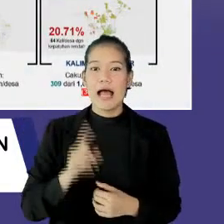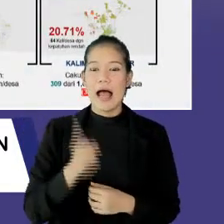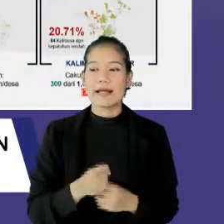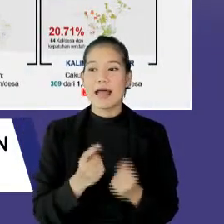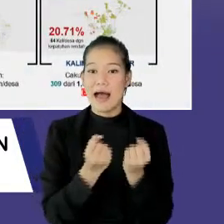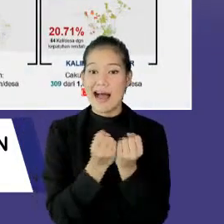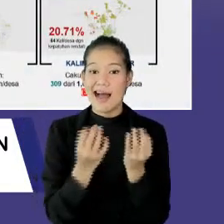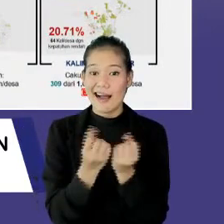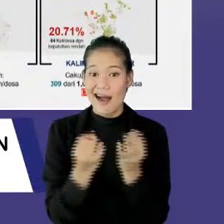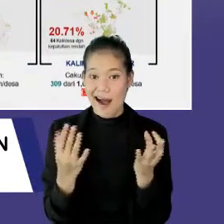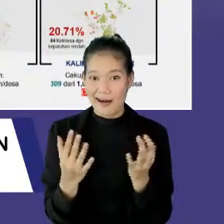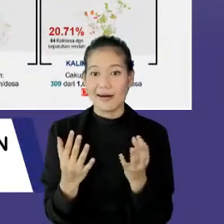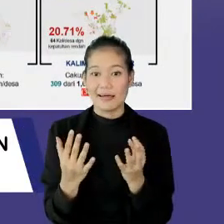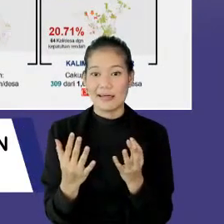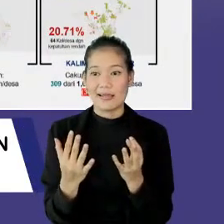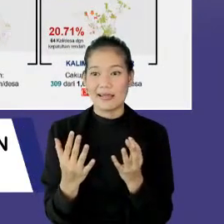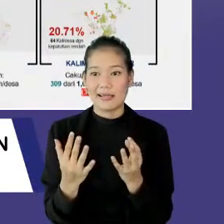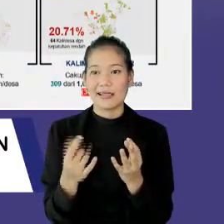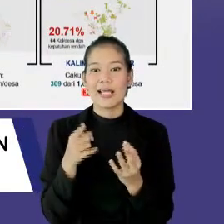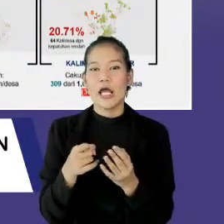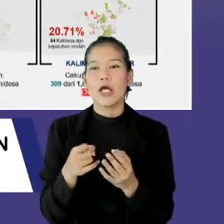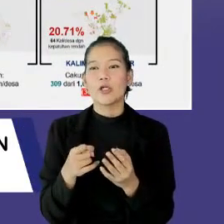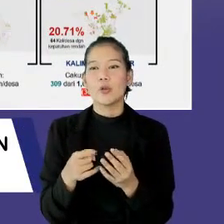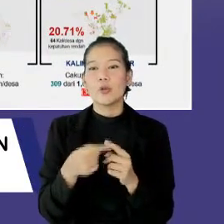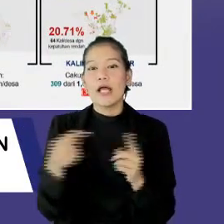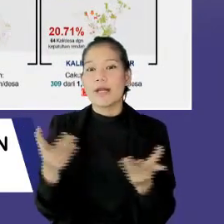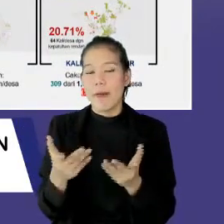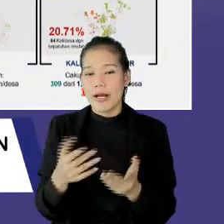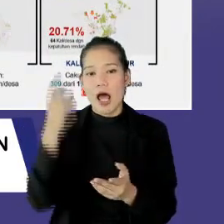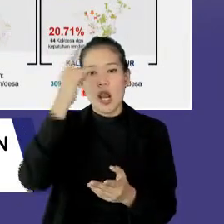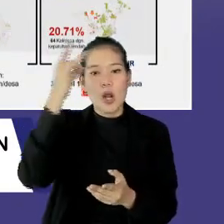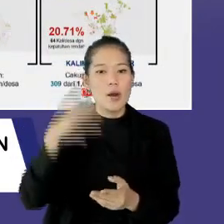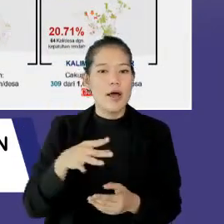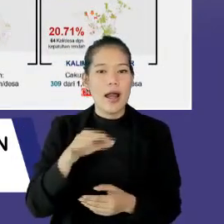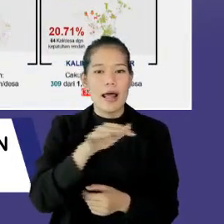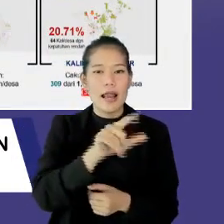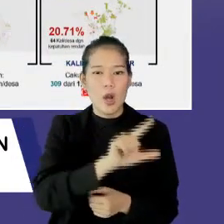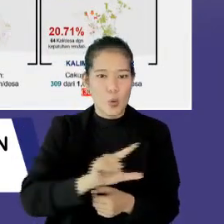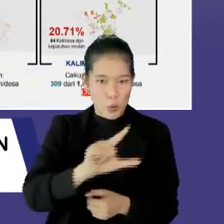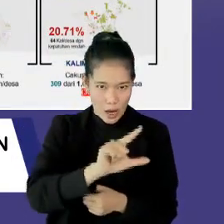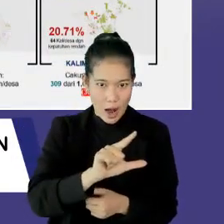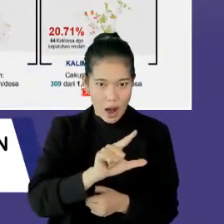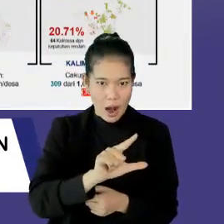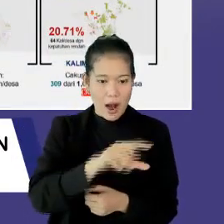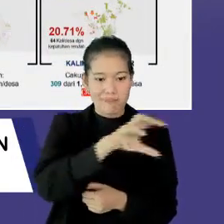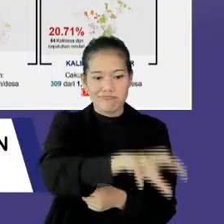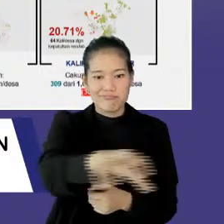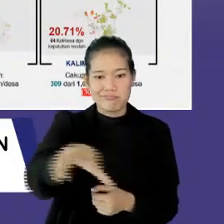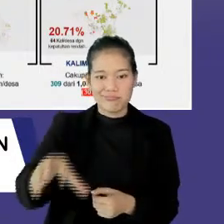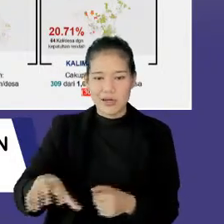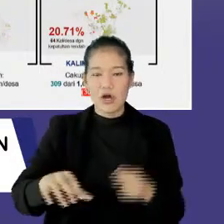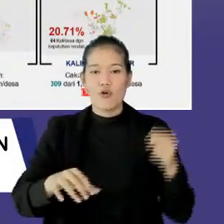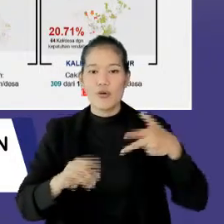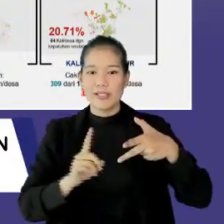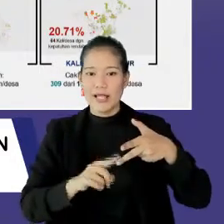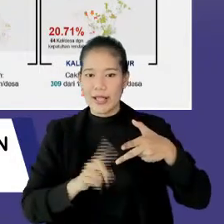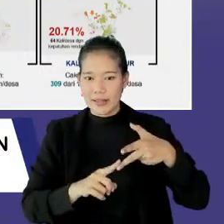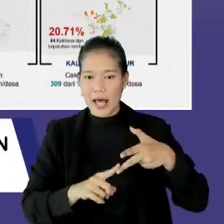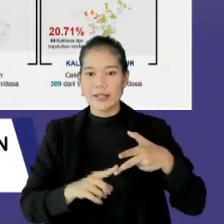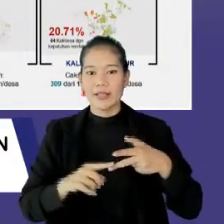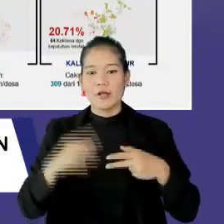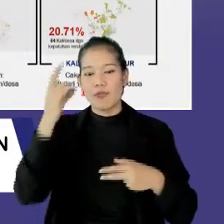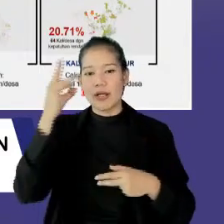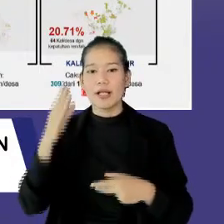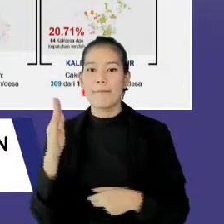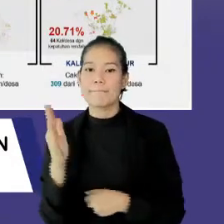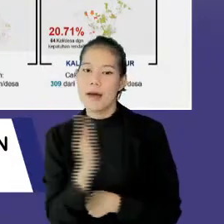angka Dr. Lula, ini sudah kita petakan berdasarkan level kelurahan dan desa. Untuk masing-masing provinsi, ada Sulawesi Selatan, Sumatera